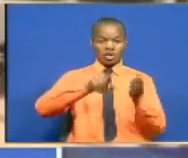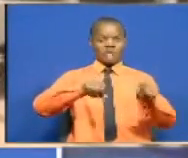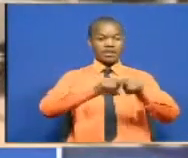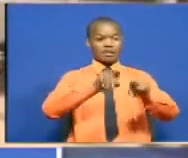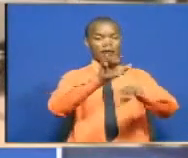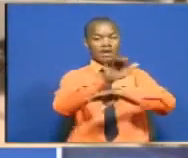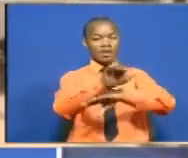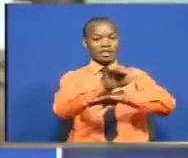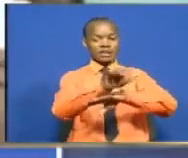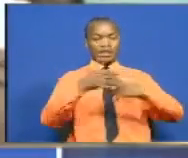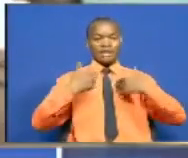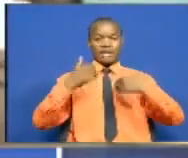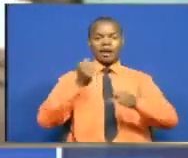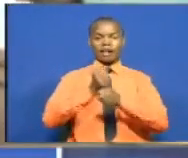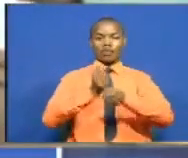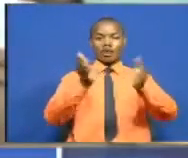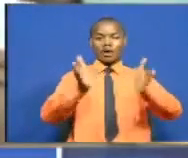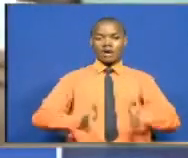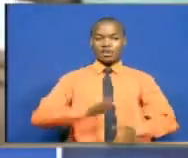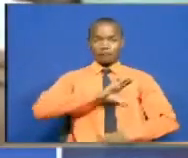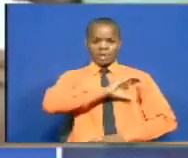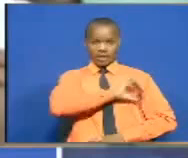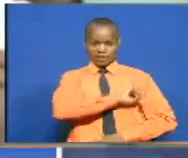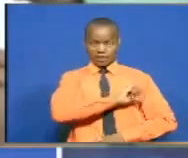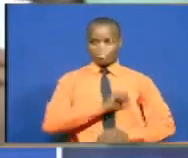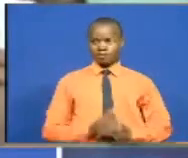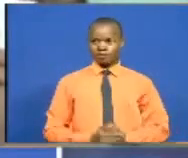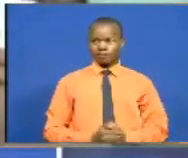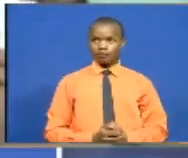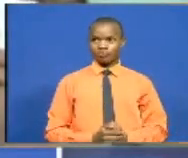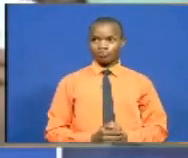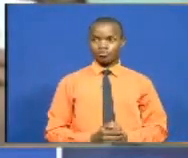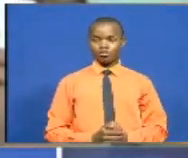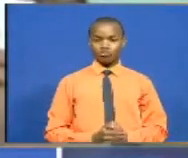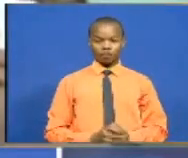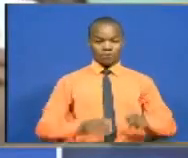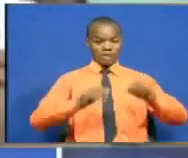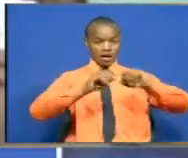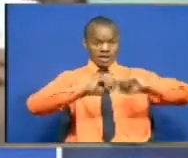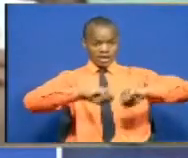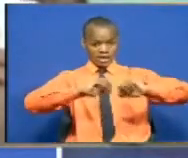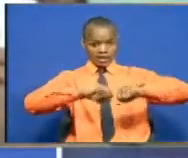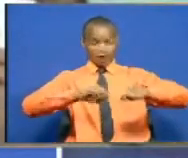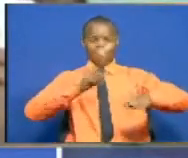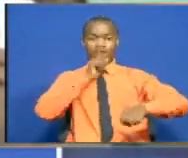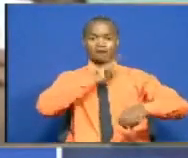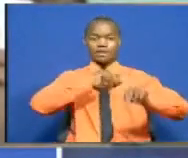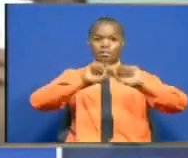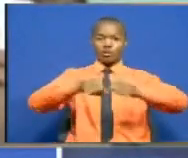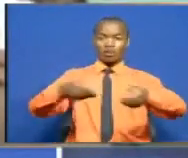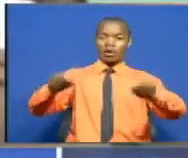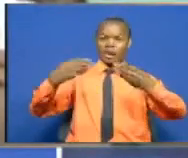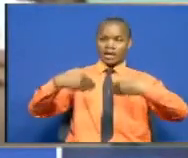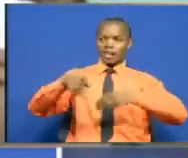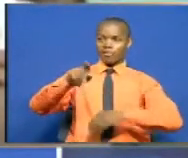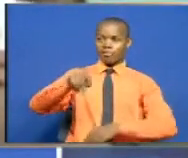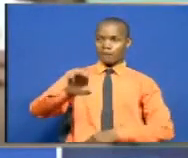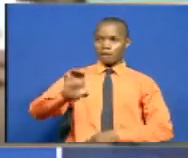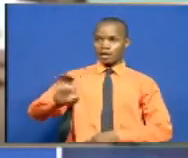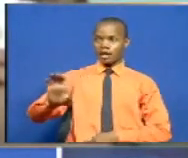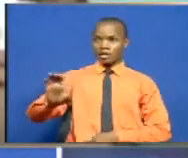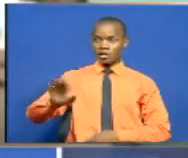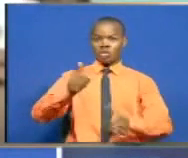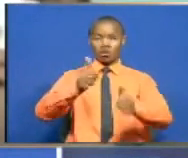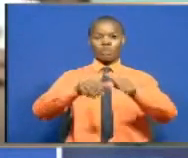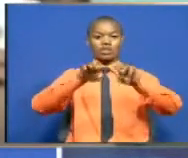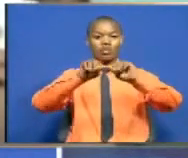the caregivers. Tumekubaliana kwamba watakuwa wanatupea zile personal protective equipment ambao ziko na